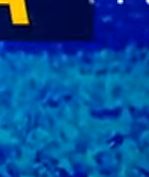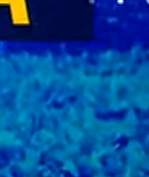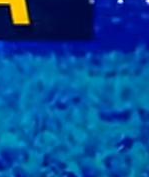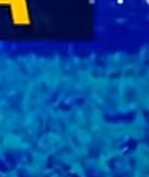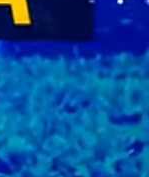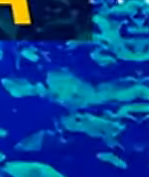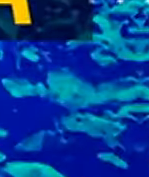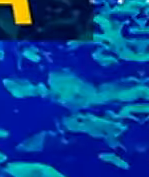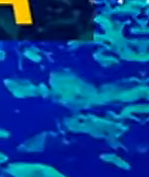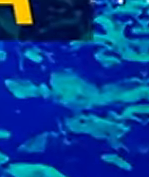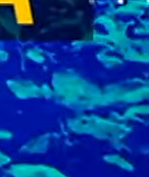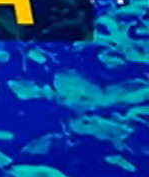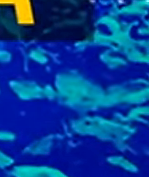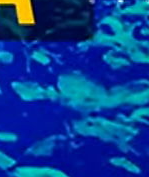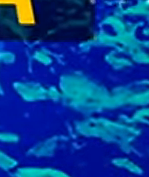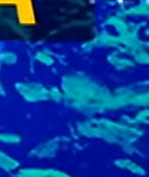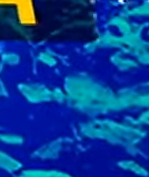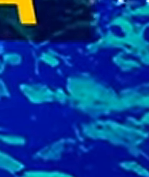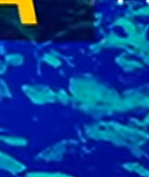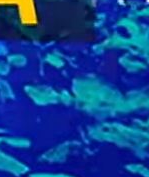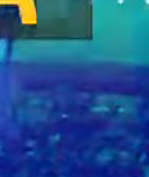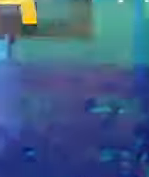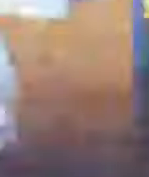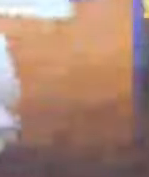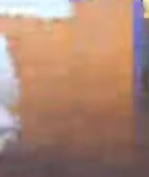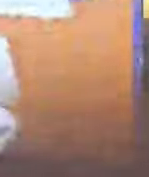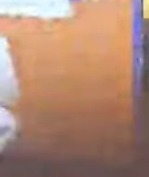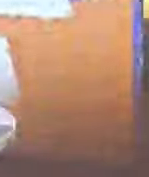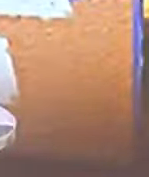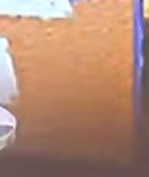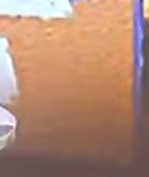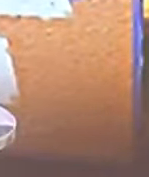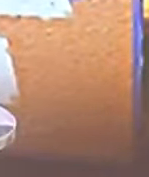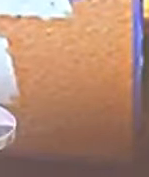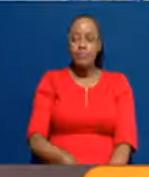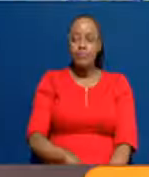Joseph Ndivu ambaye